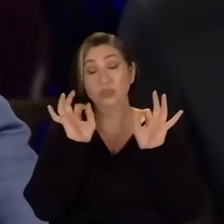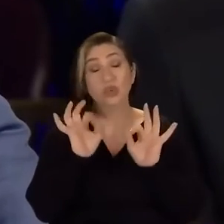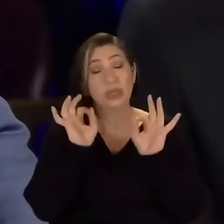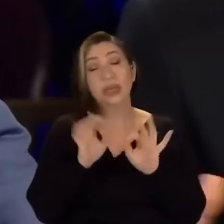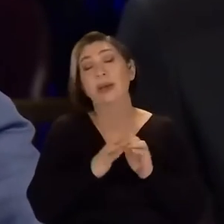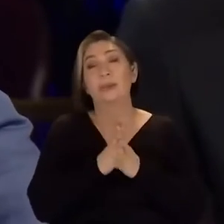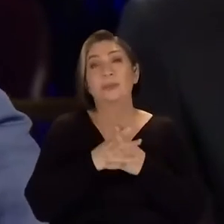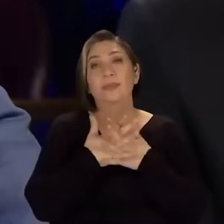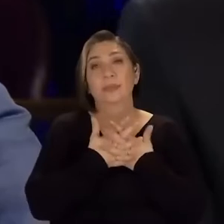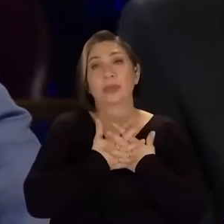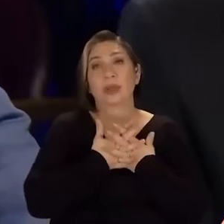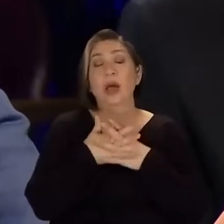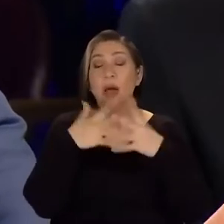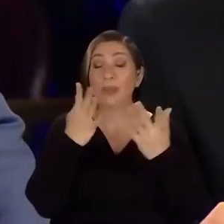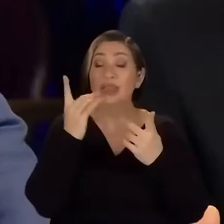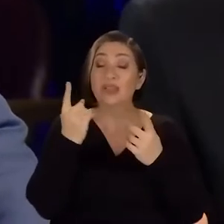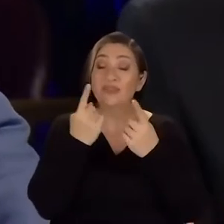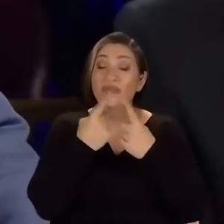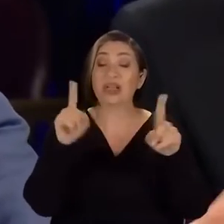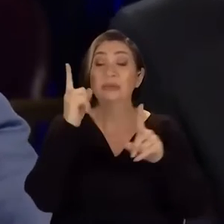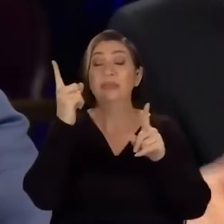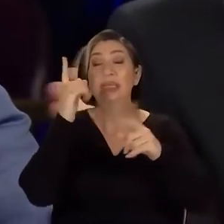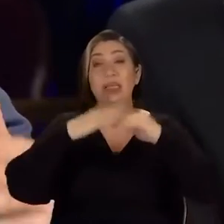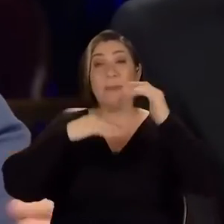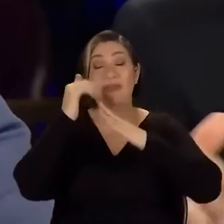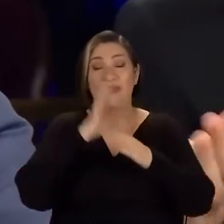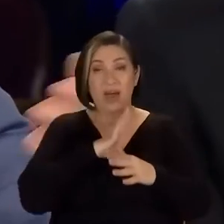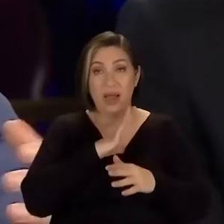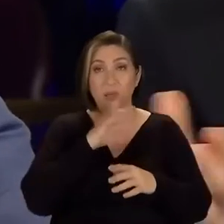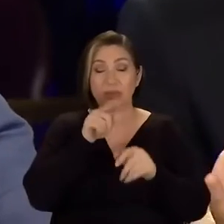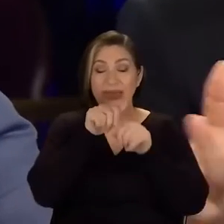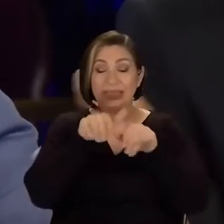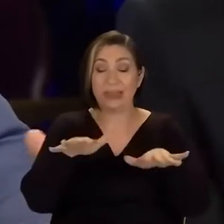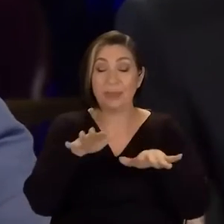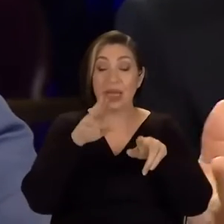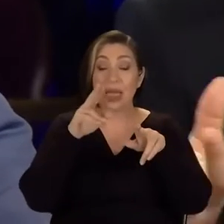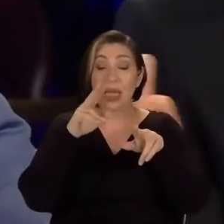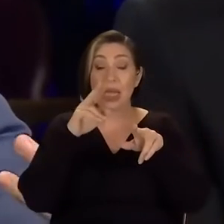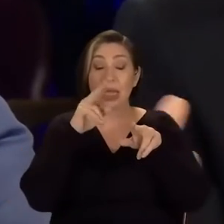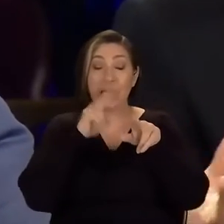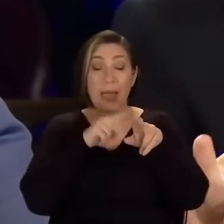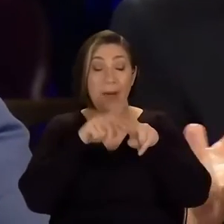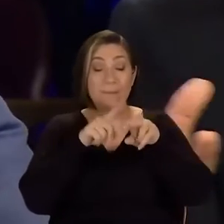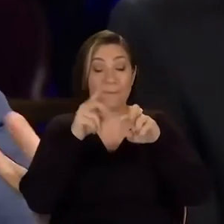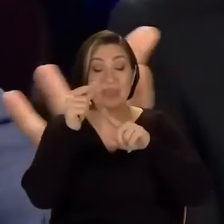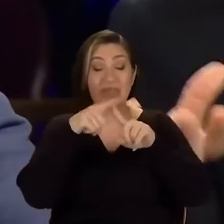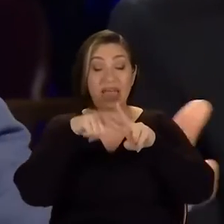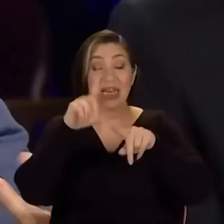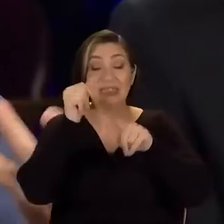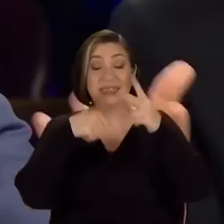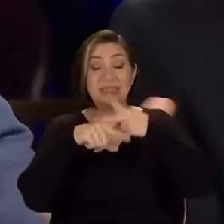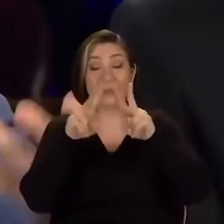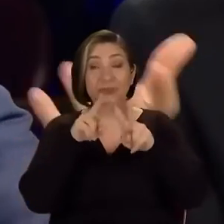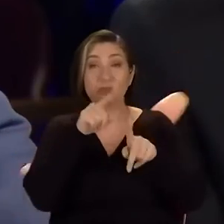katılıyorum denilenleri ama hani değişen bir yapı var. Sonuçta sistem, yani kapitalizm kendisi de değişiyor. İşte ulusal kişisel